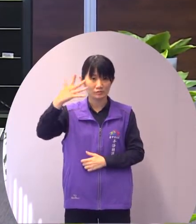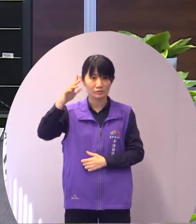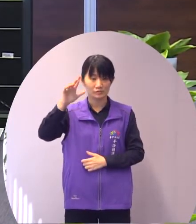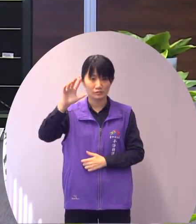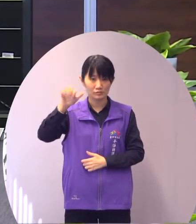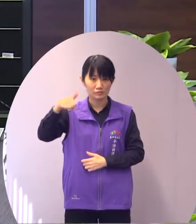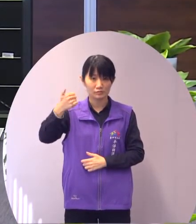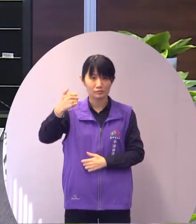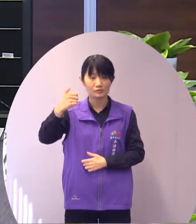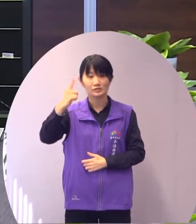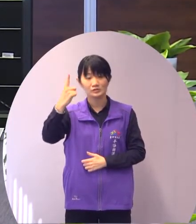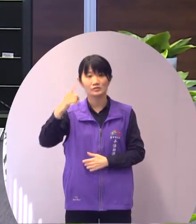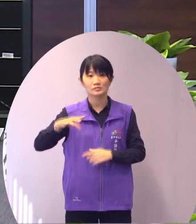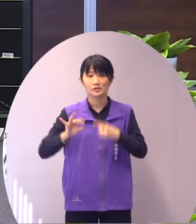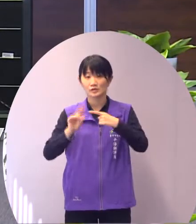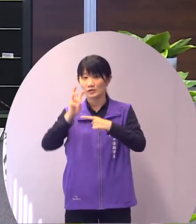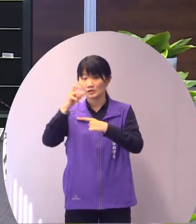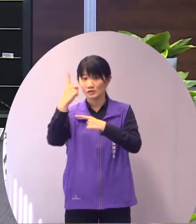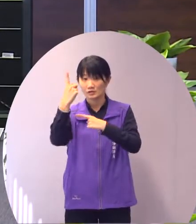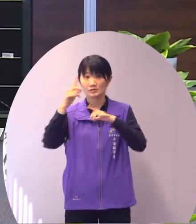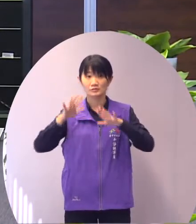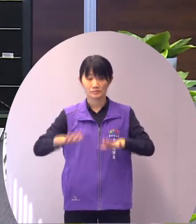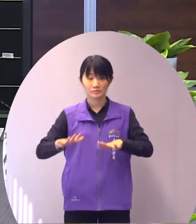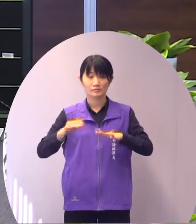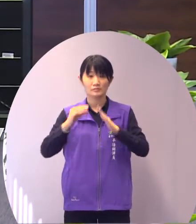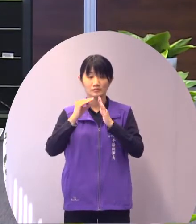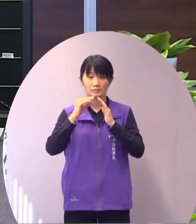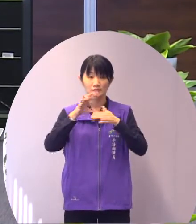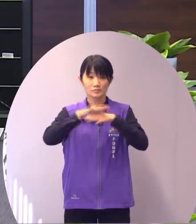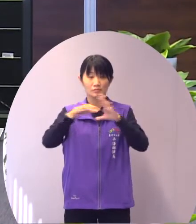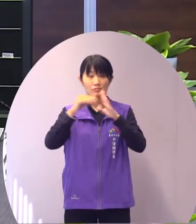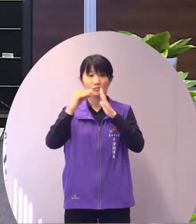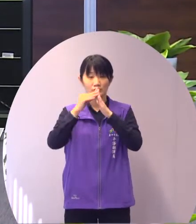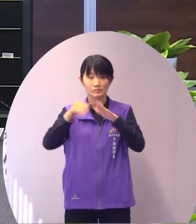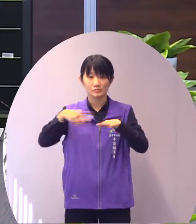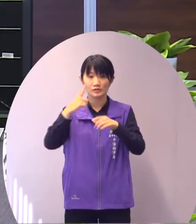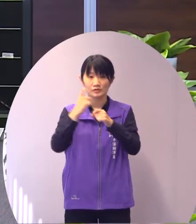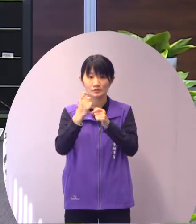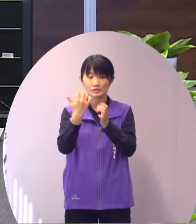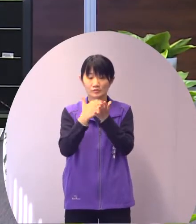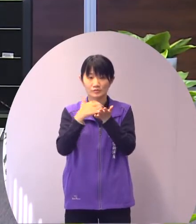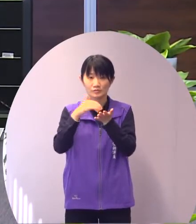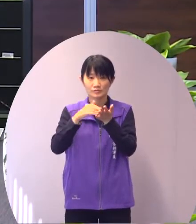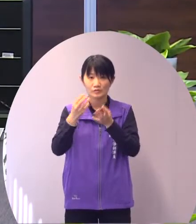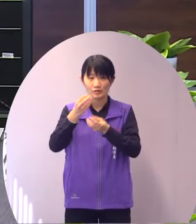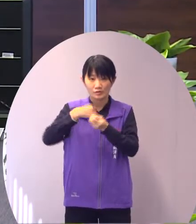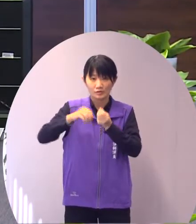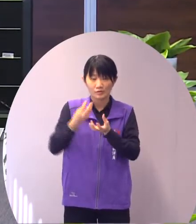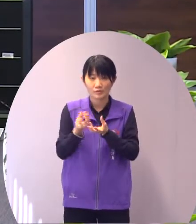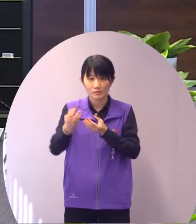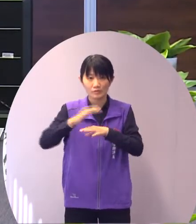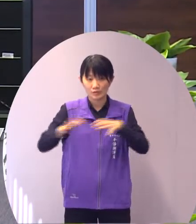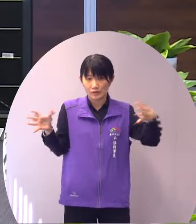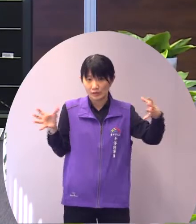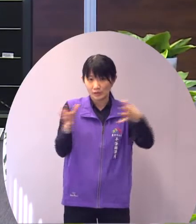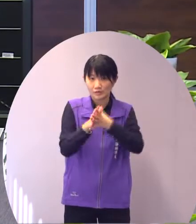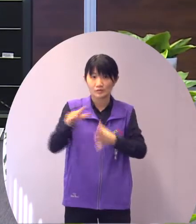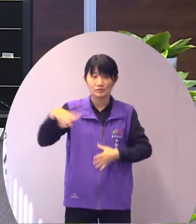96,551元，比例31%。已由本局110年度预算额度内调整容纳，合计